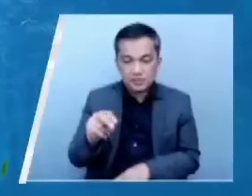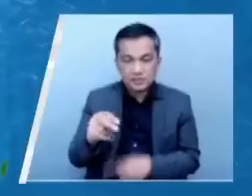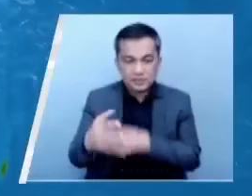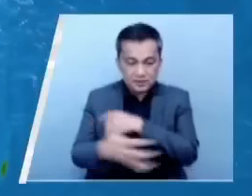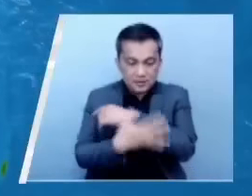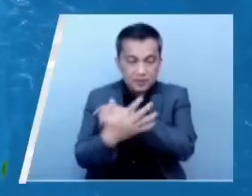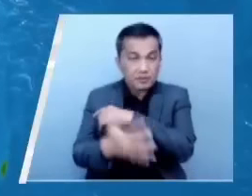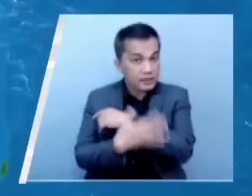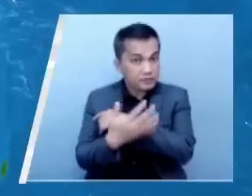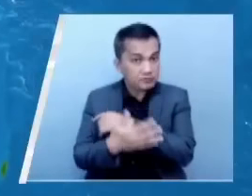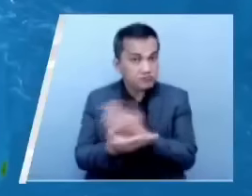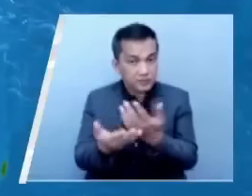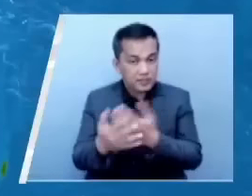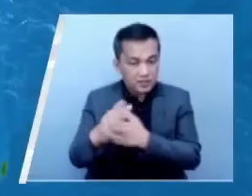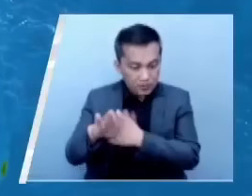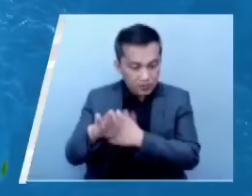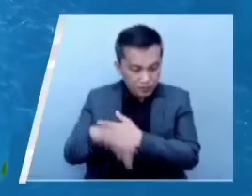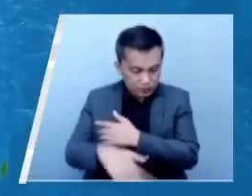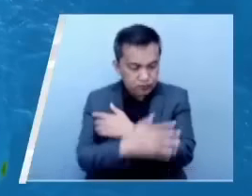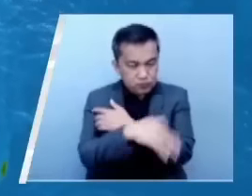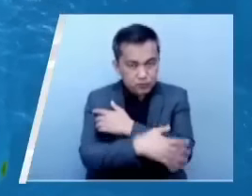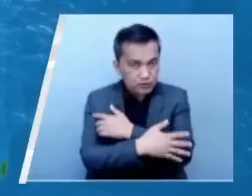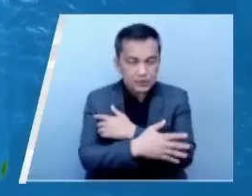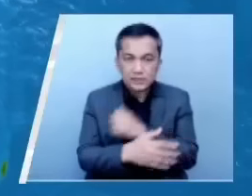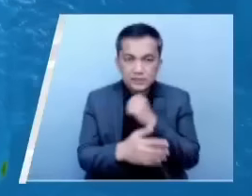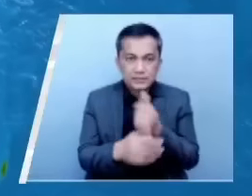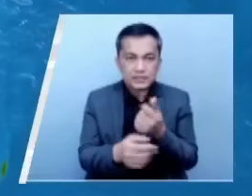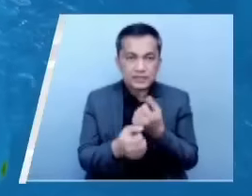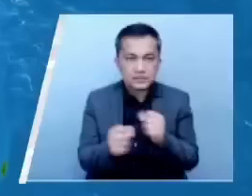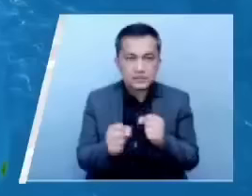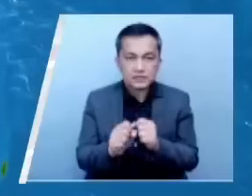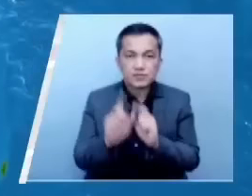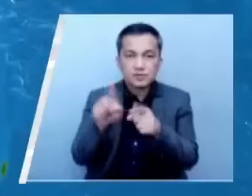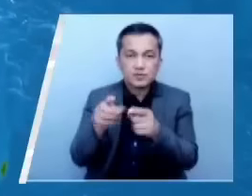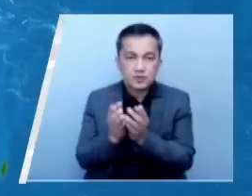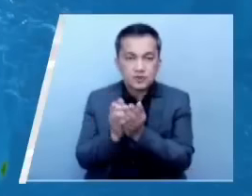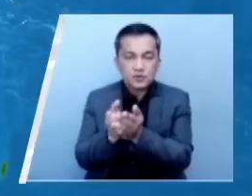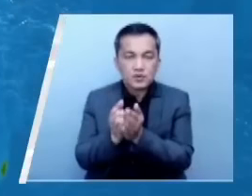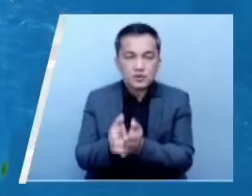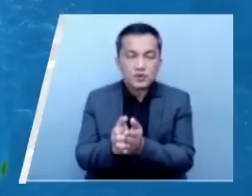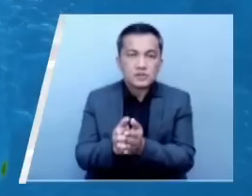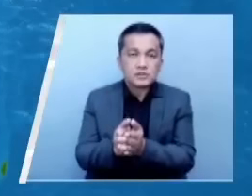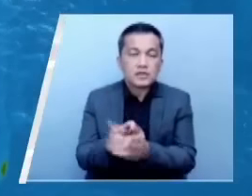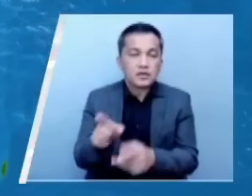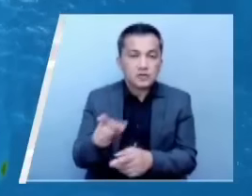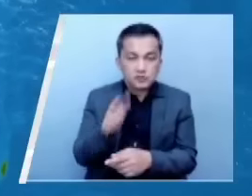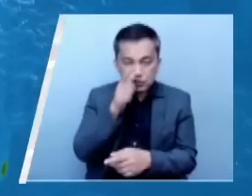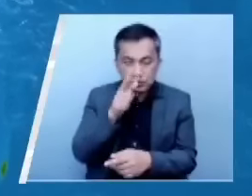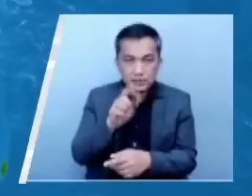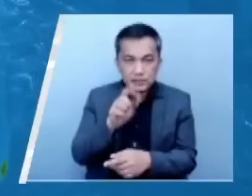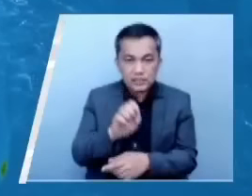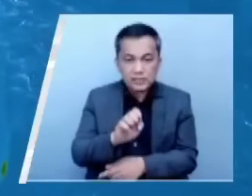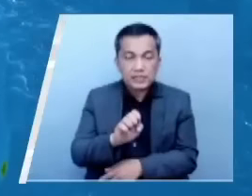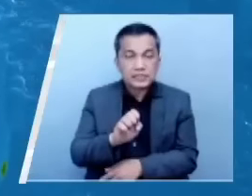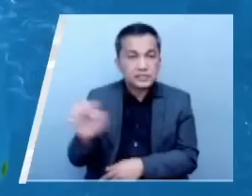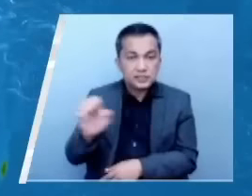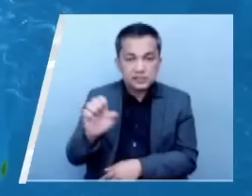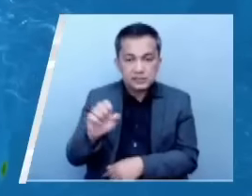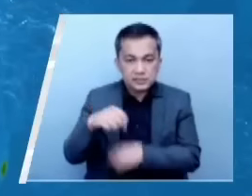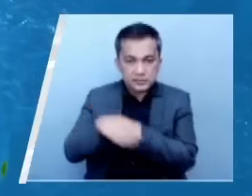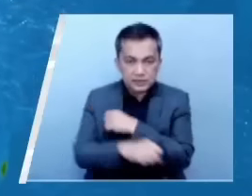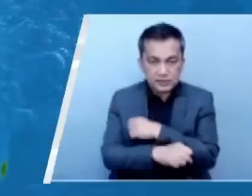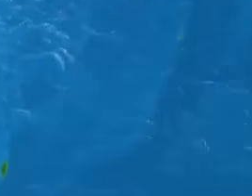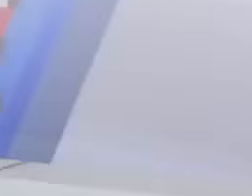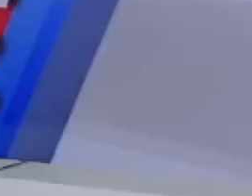magiging maalon at di pa rin ligtas pumalaot sa malaking bahagi ng Luzon at eastern seaboards ng Visayas at Mindanao.